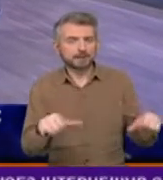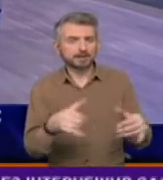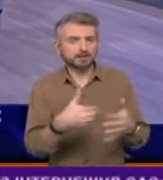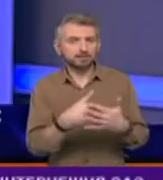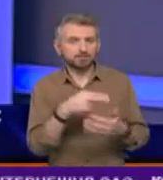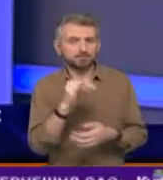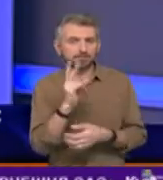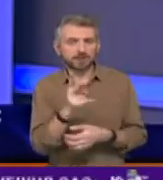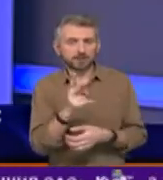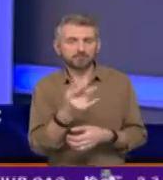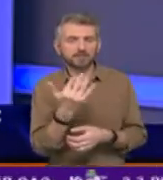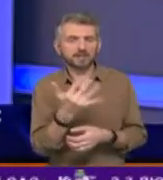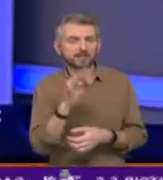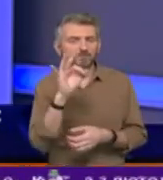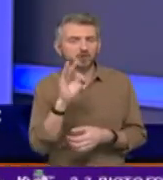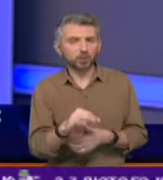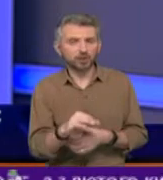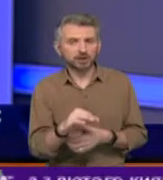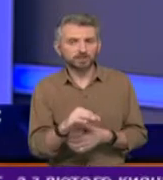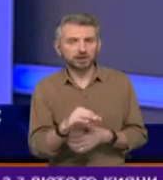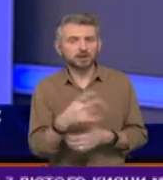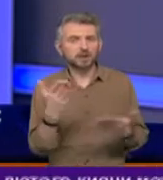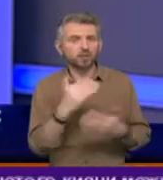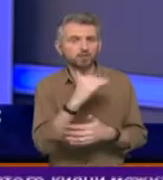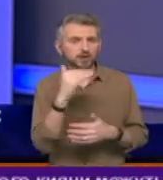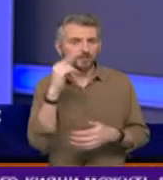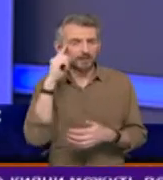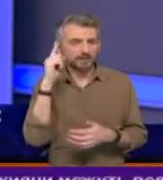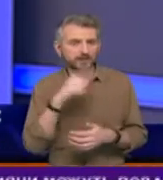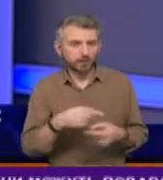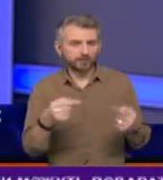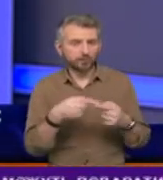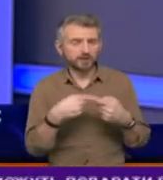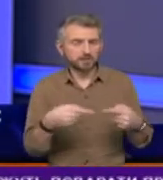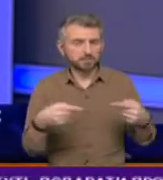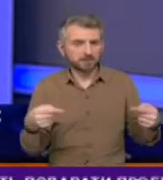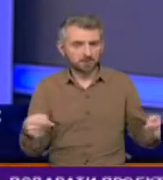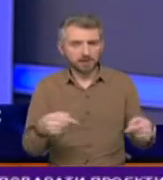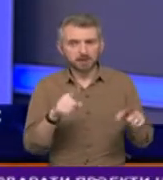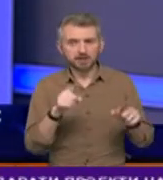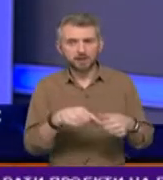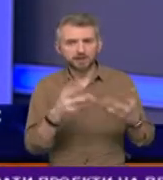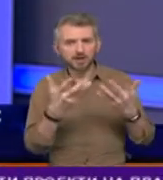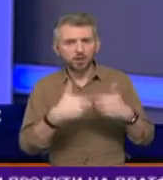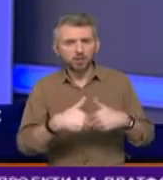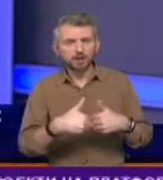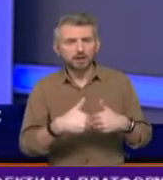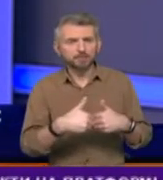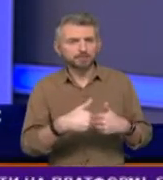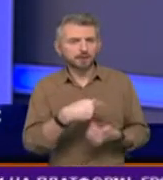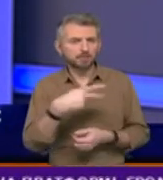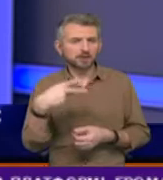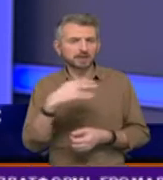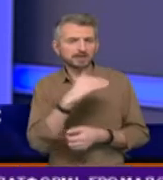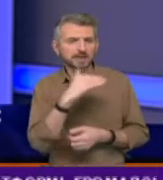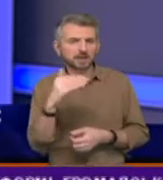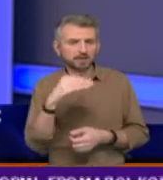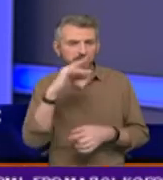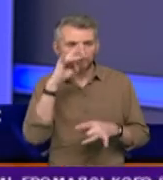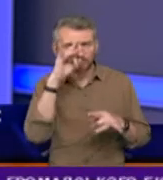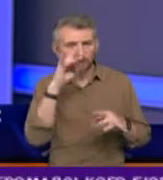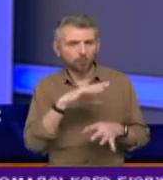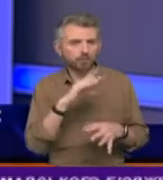Київ. Ну, в принципі, повинно бути проілюстровано